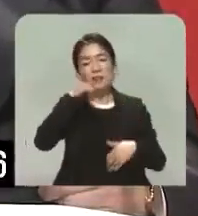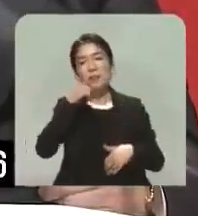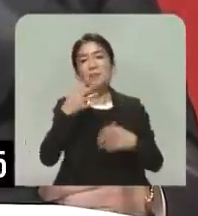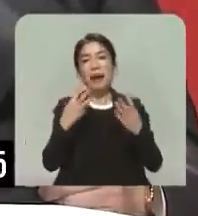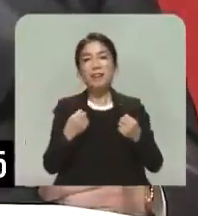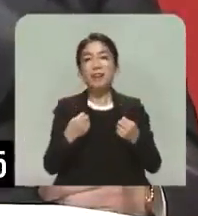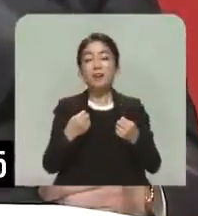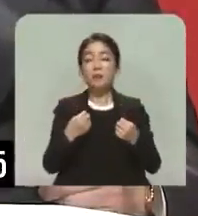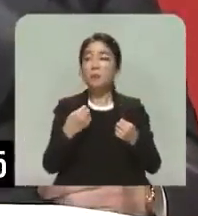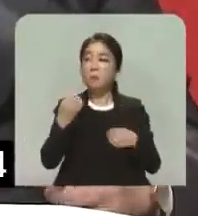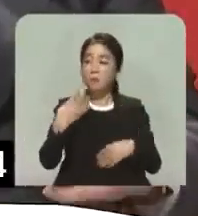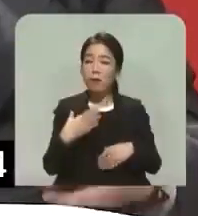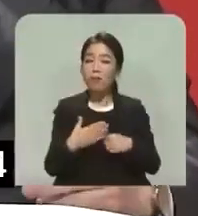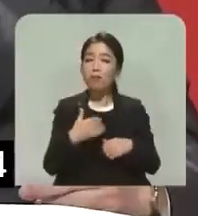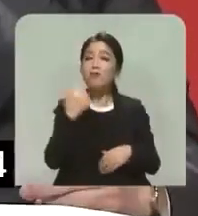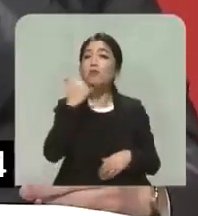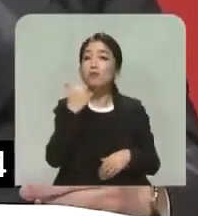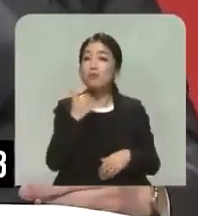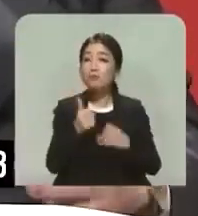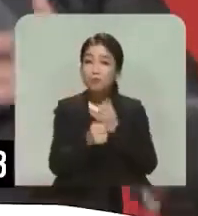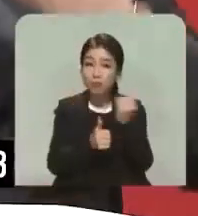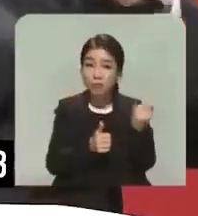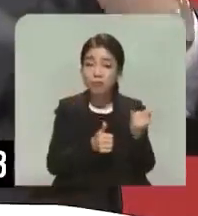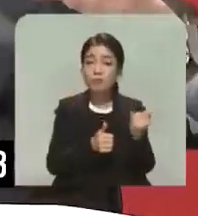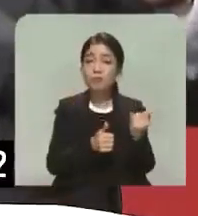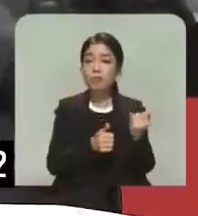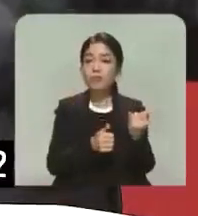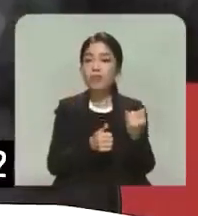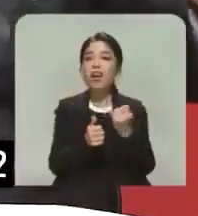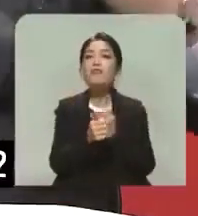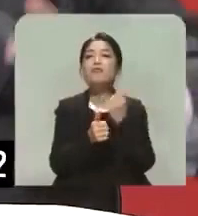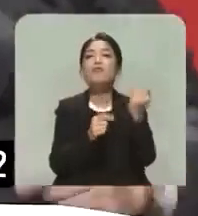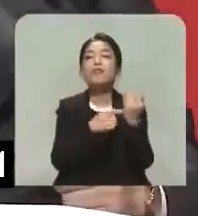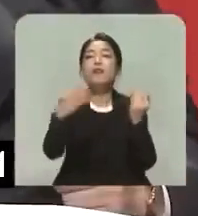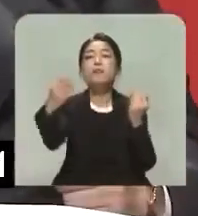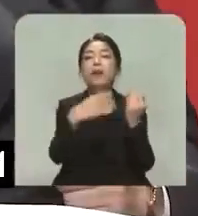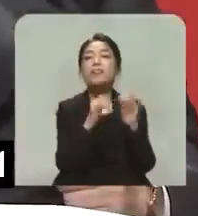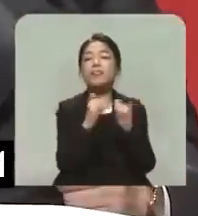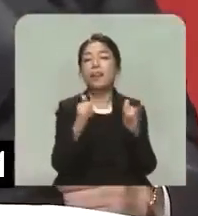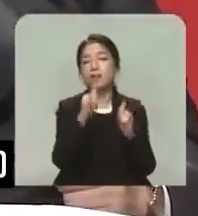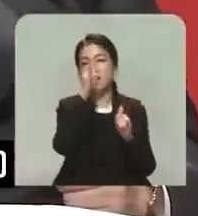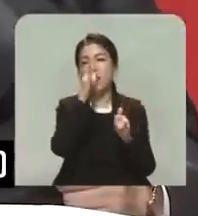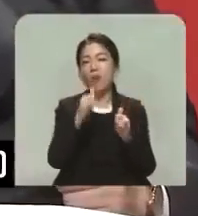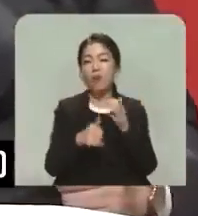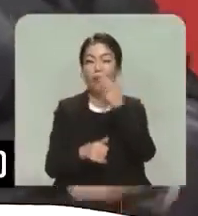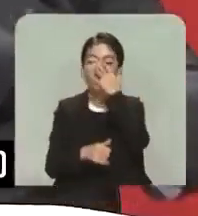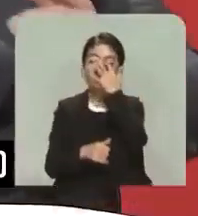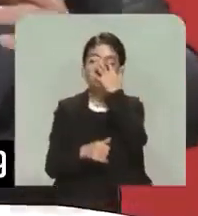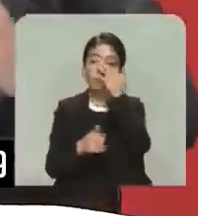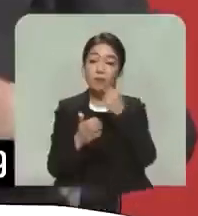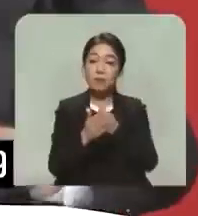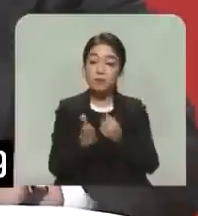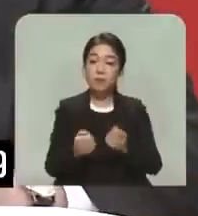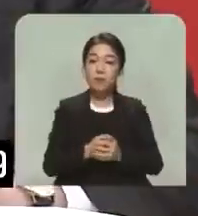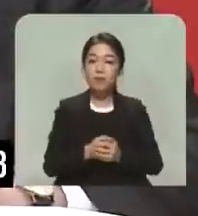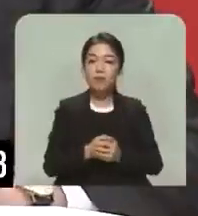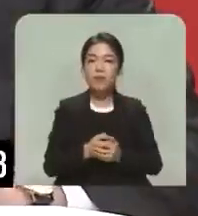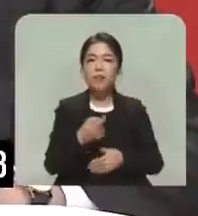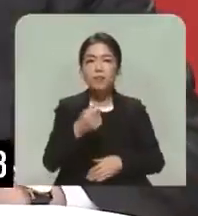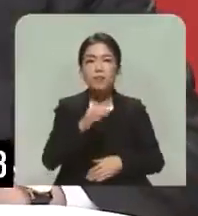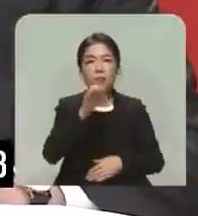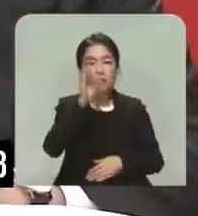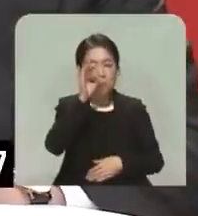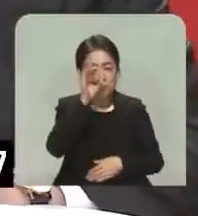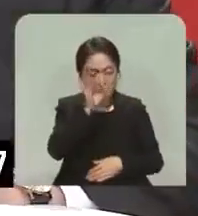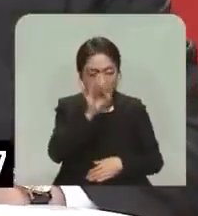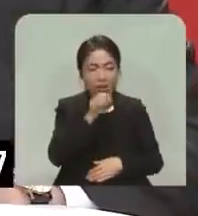있다. 그래서 어떤 분이란 부인입니까? 아니 우리 부인에게 얘기해 준 분이 있어요. 예, 예 그래서 예. 뭐 조금 본 적은